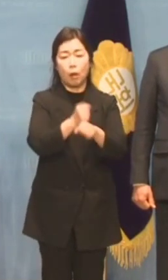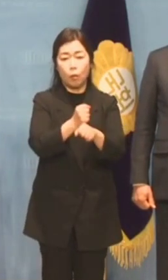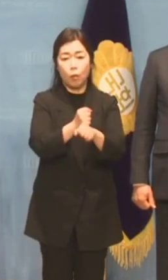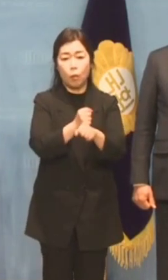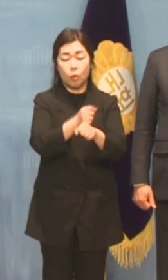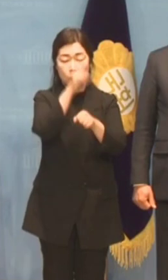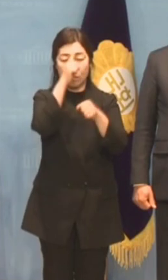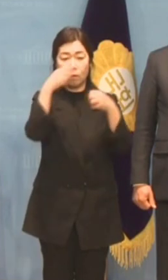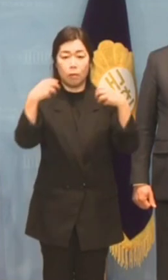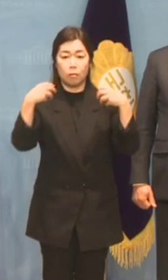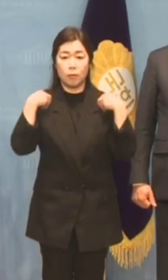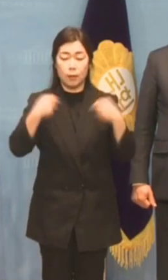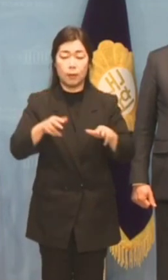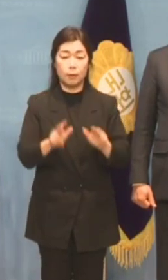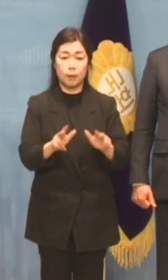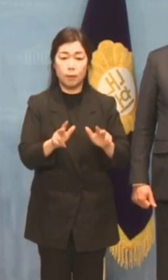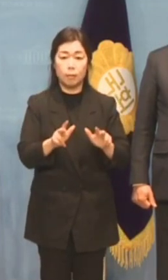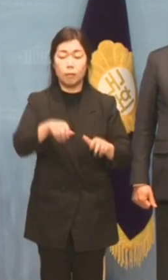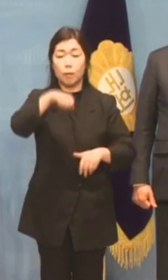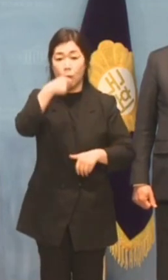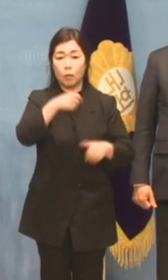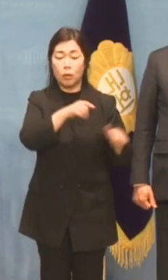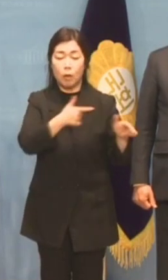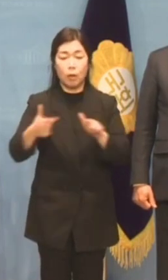얄팍한 식량 안보